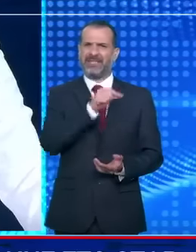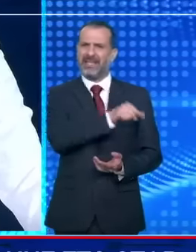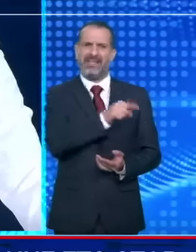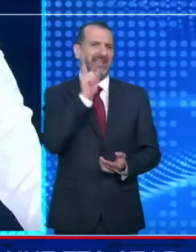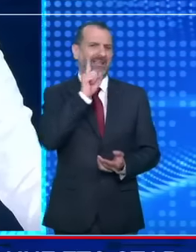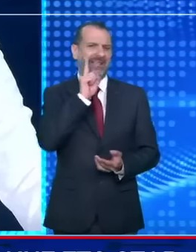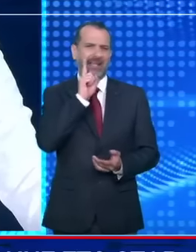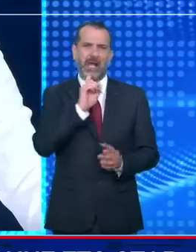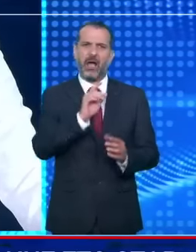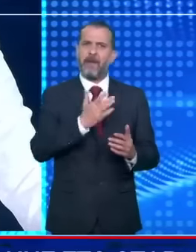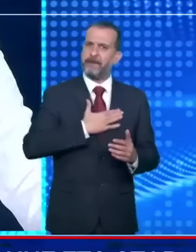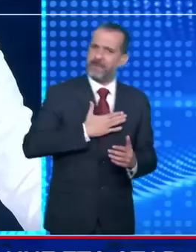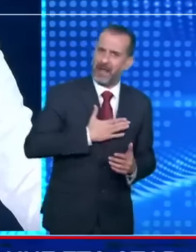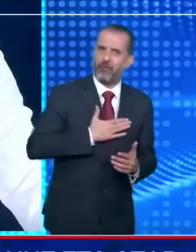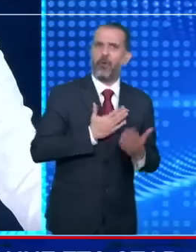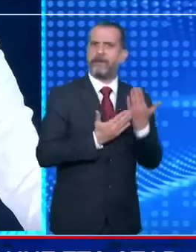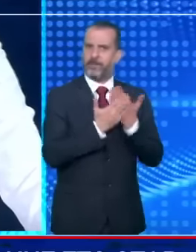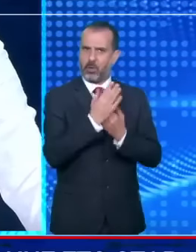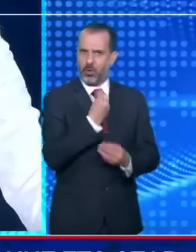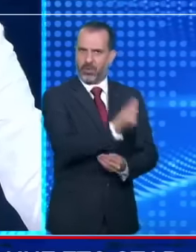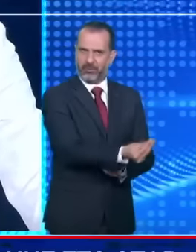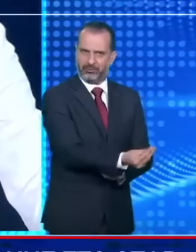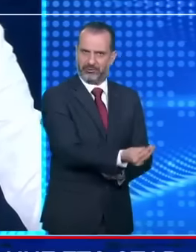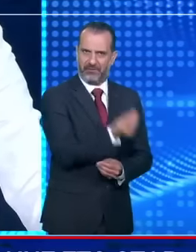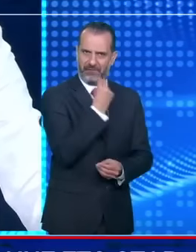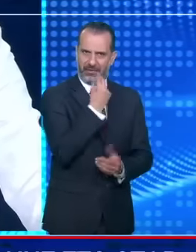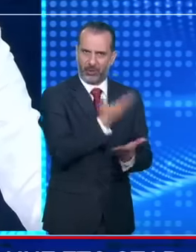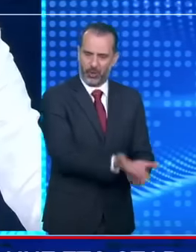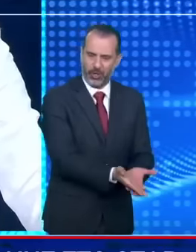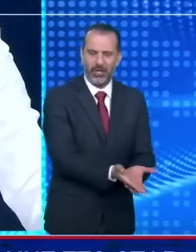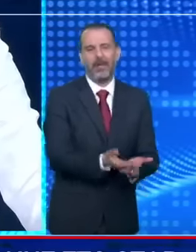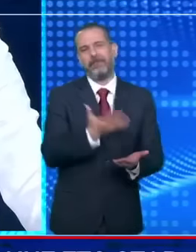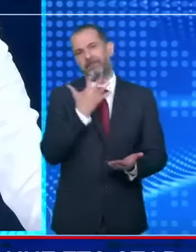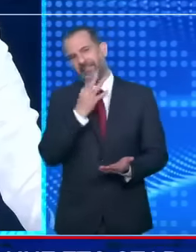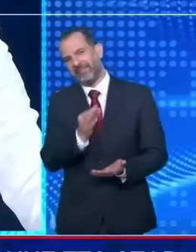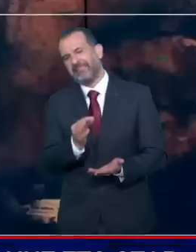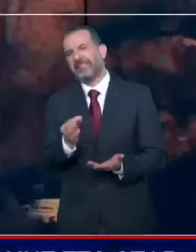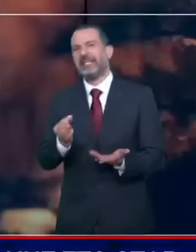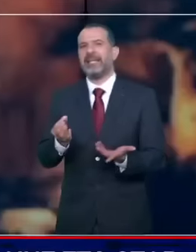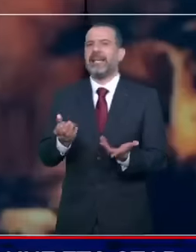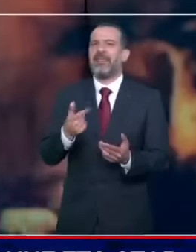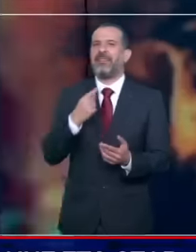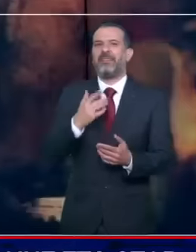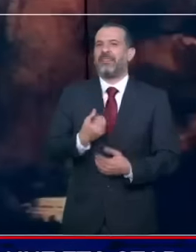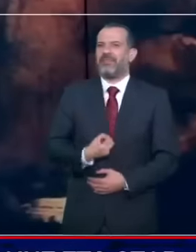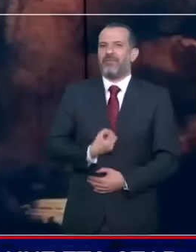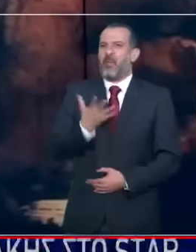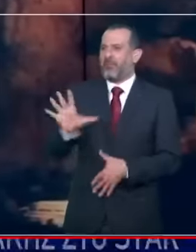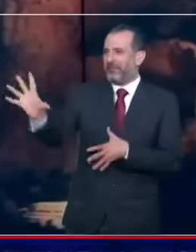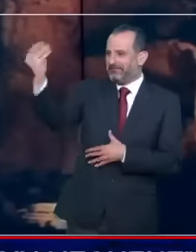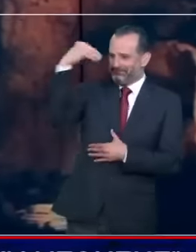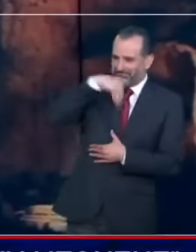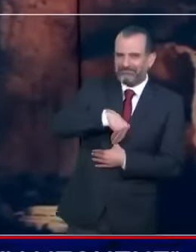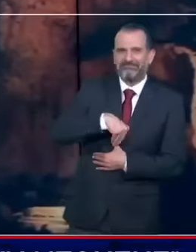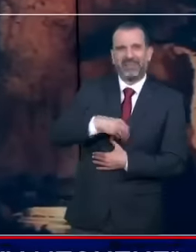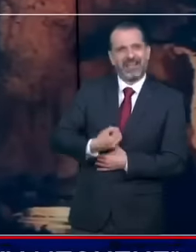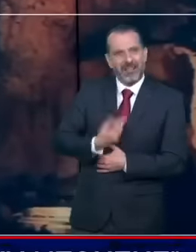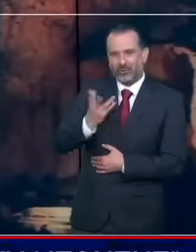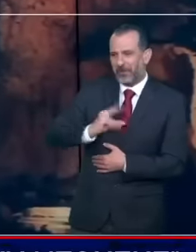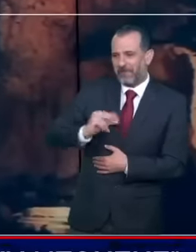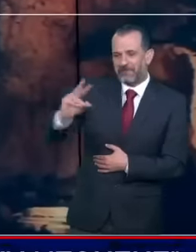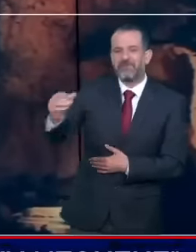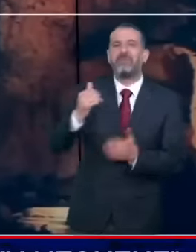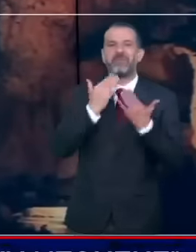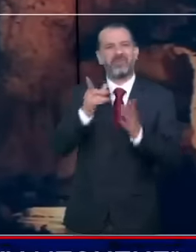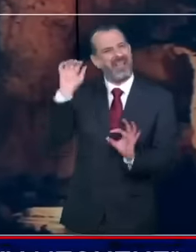η κυρία: ευχαριστώ που ήρθατε για πρωινό. Λοιπόν, αυτά τα πράγματα δείχνουν μια έλλειψη ενσυναίσθησης, η οποία νομίζω είναι πολύ χαρακτηριστική για